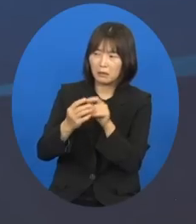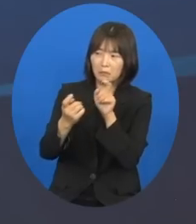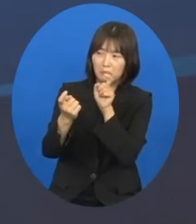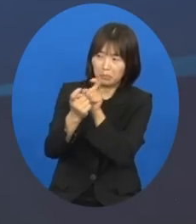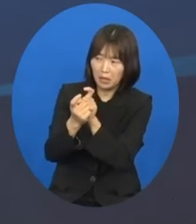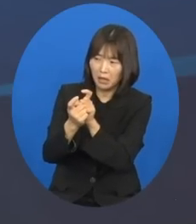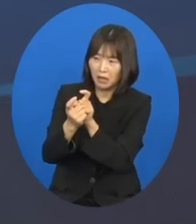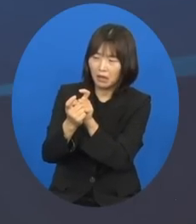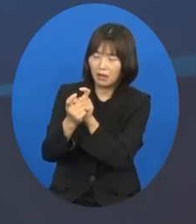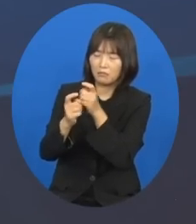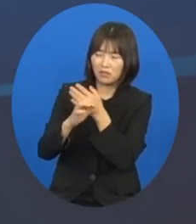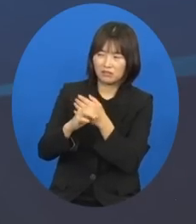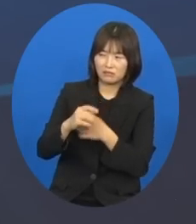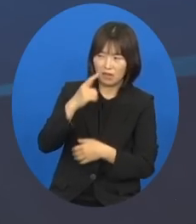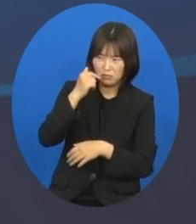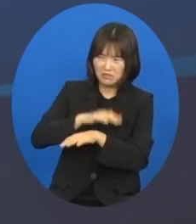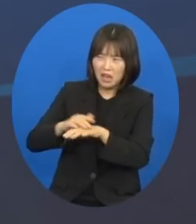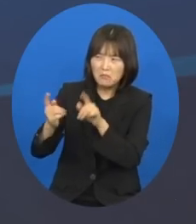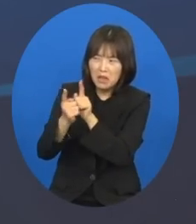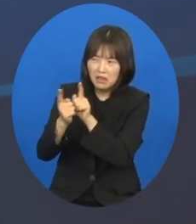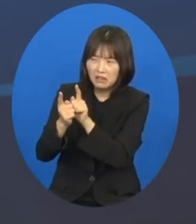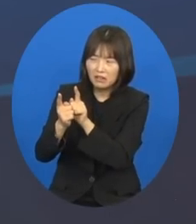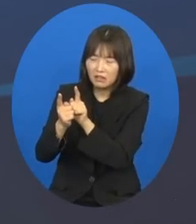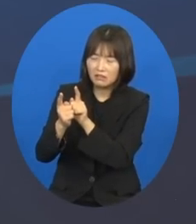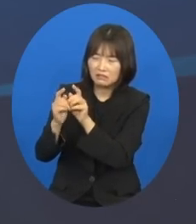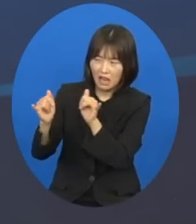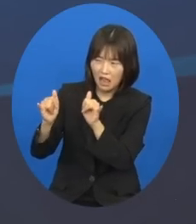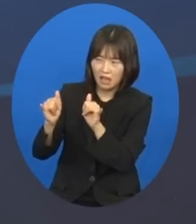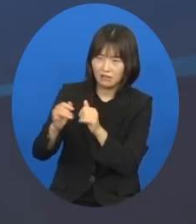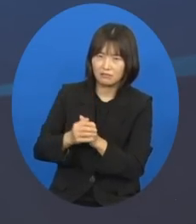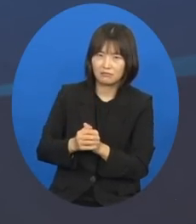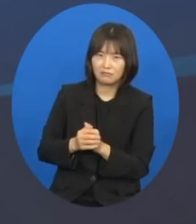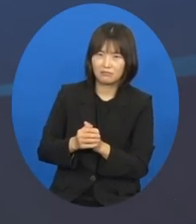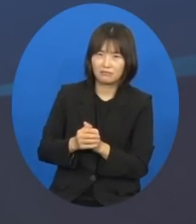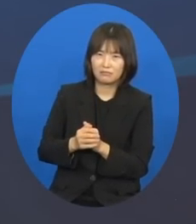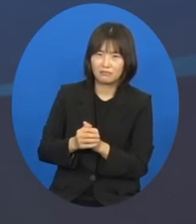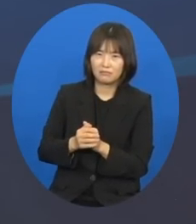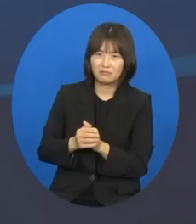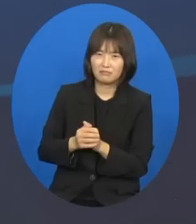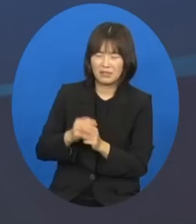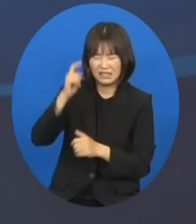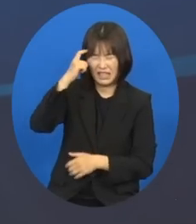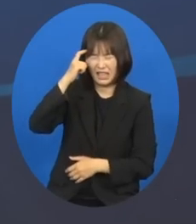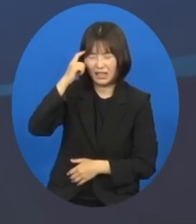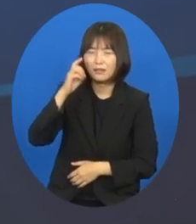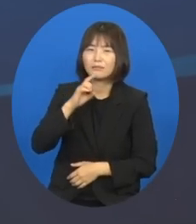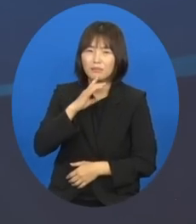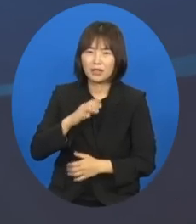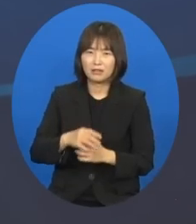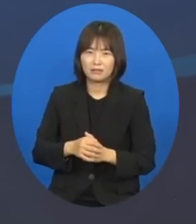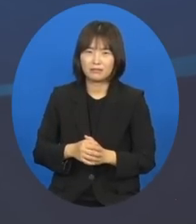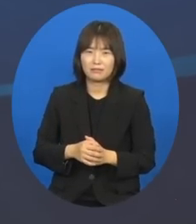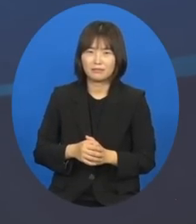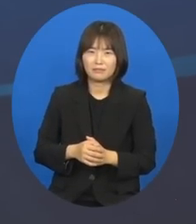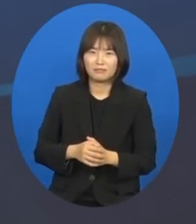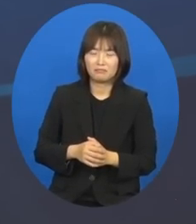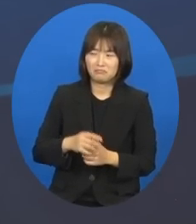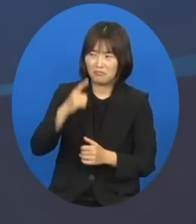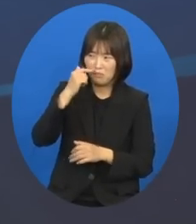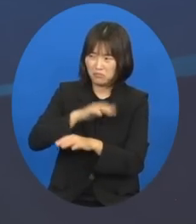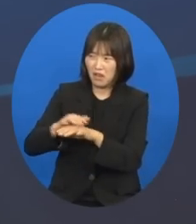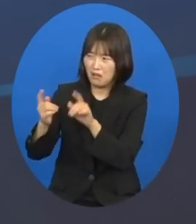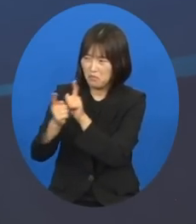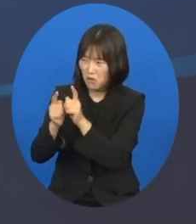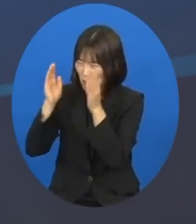가네 카페테리아에서 밥 먹고 있는 거 보면 아버지 잘 만나서 밥 먹고 있네 도서관에서 공부하고 아버지 잘 만나서 공부하고